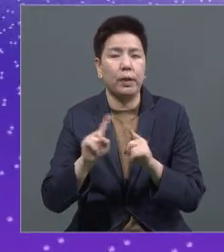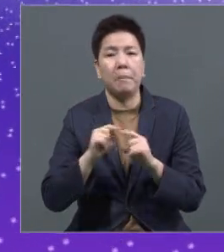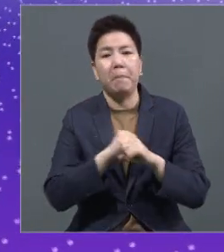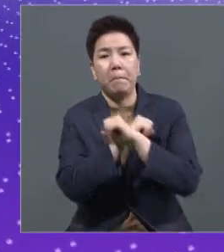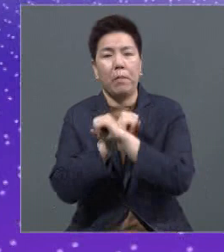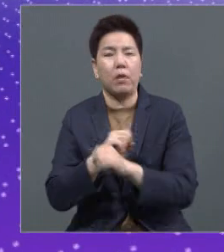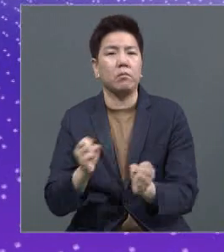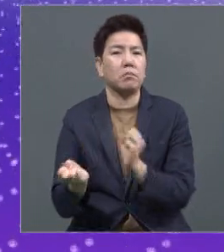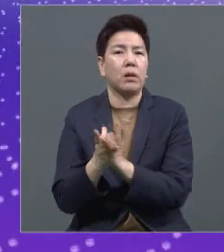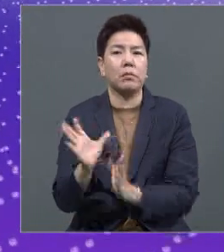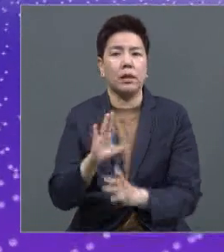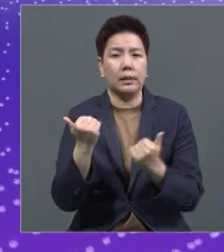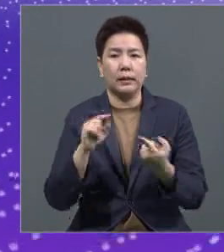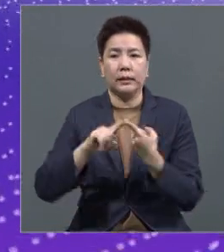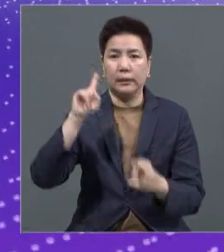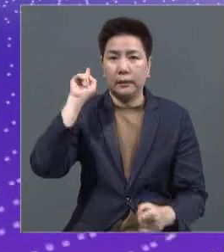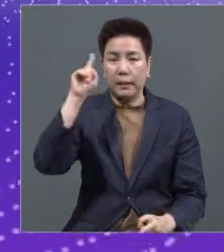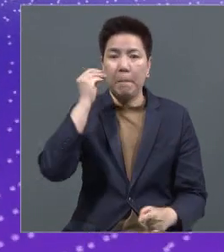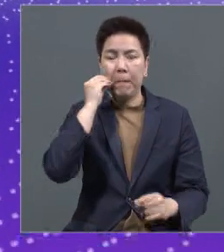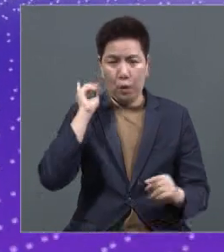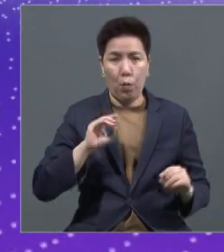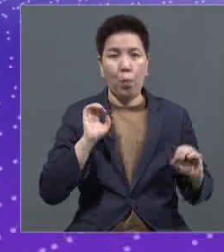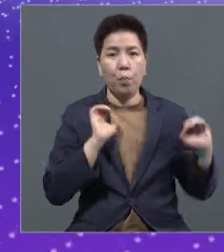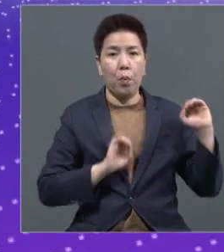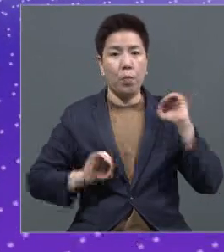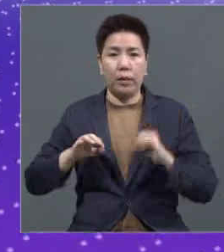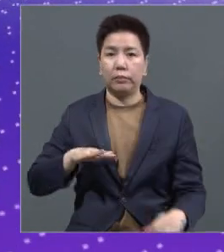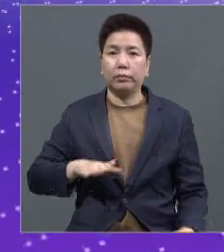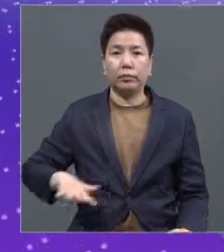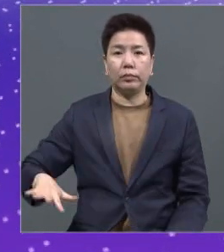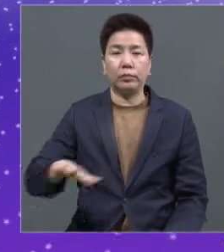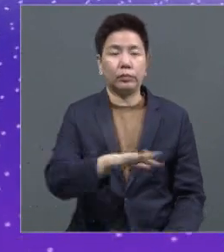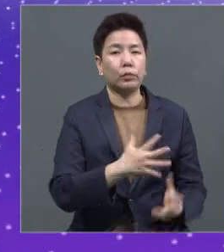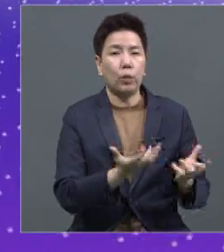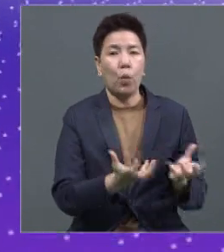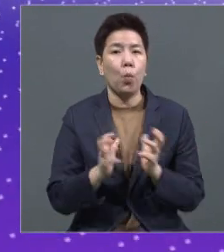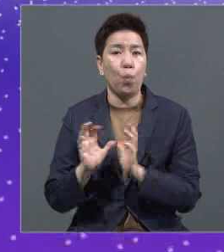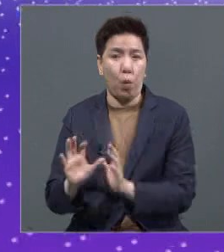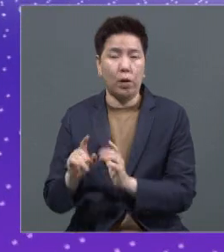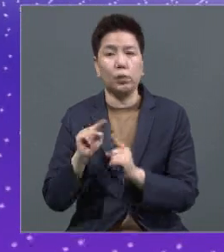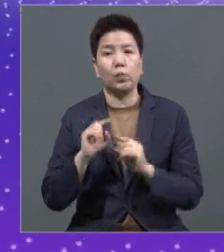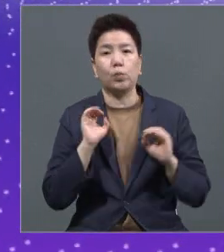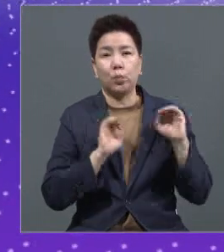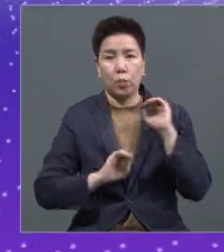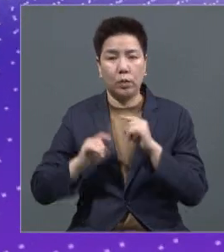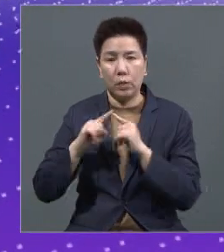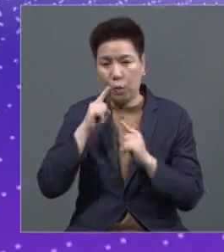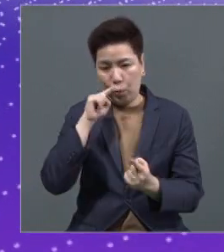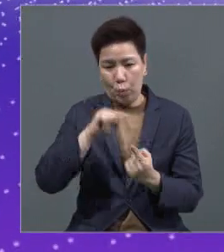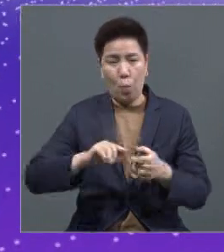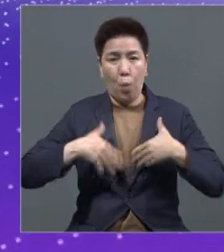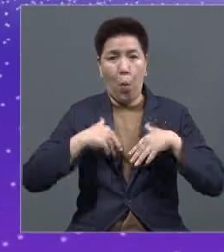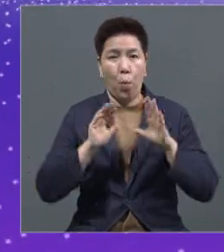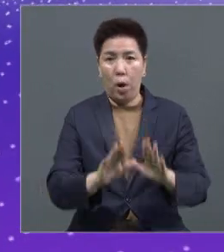ไม่ให้เหตุพวกนี้เกิดขึ้น 1เลยจัดบ้านให้ปลอดภัยทำยังไงฮะเก็บวัตถุ WiFiเนี่ยอยู่ในที่ที่มันปลอดภัยไม่อยู่ตรงความ